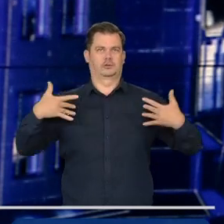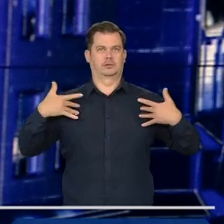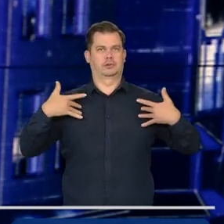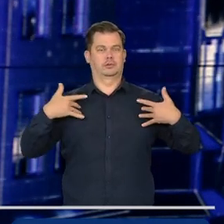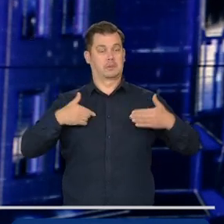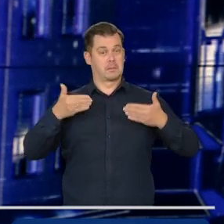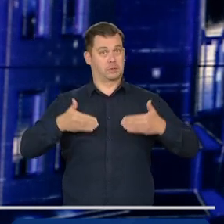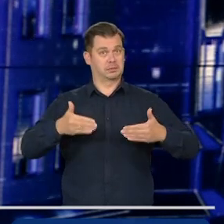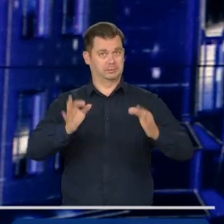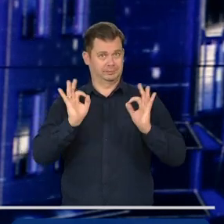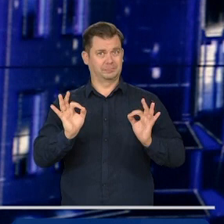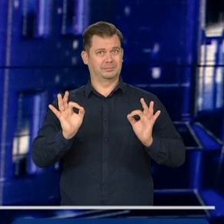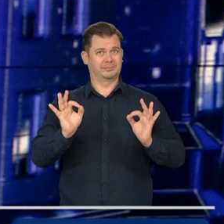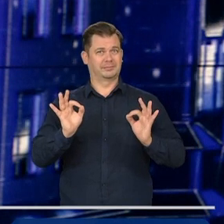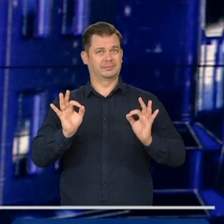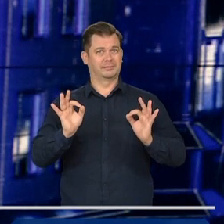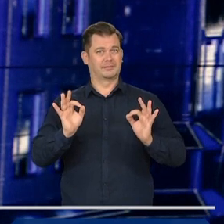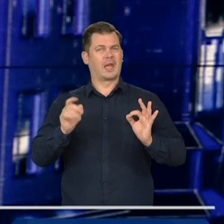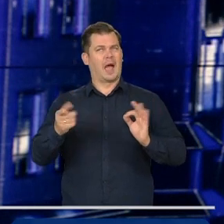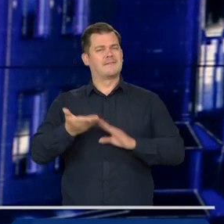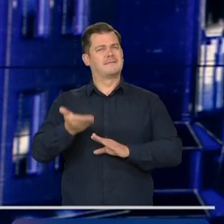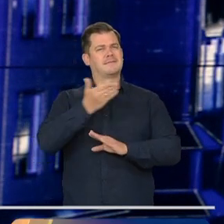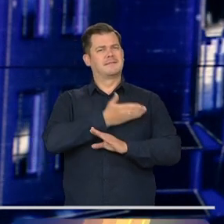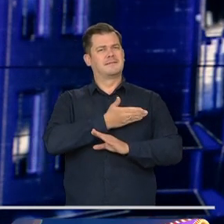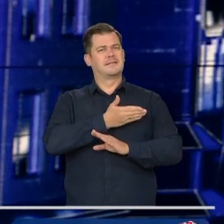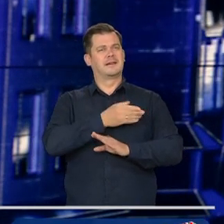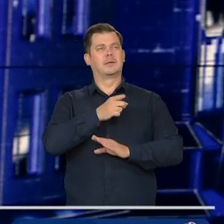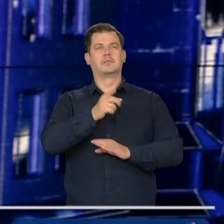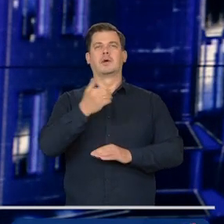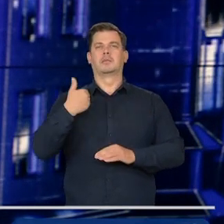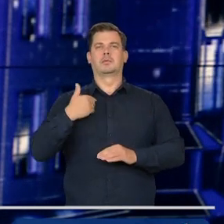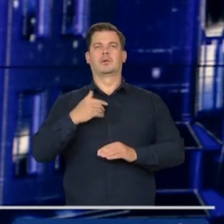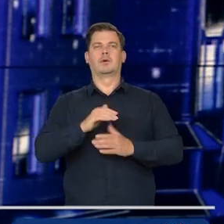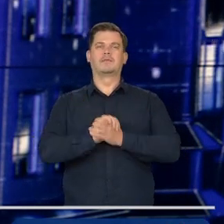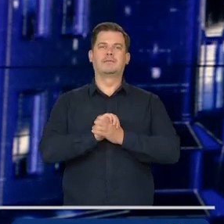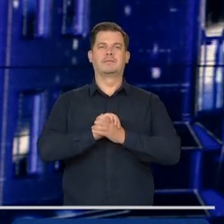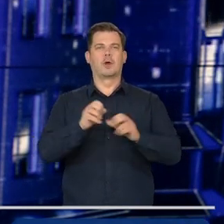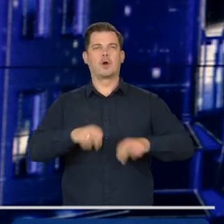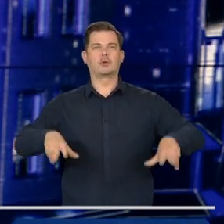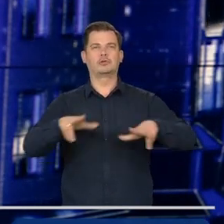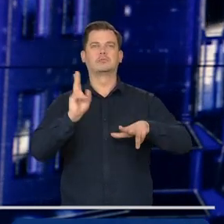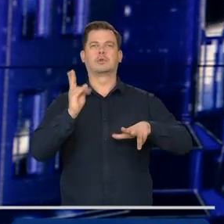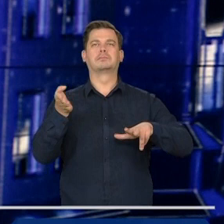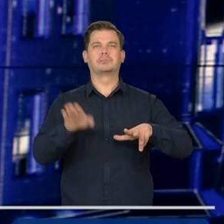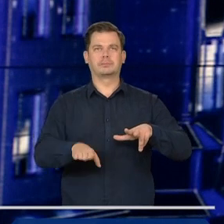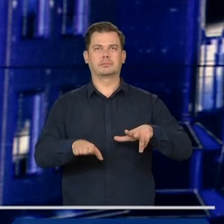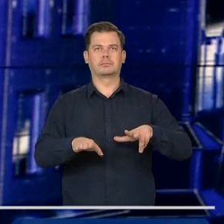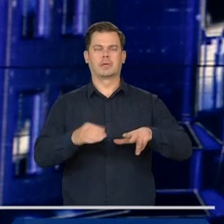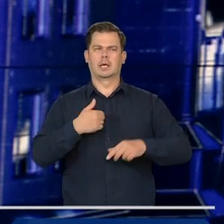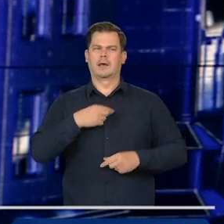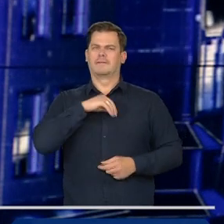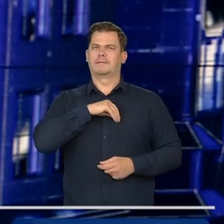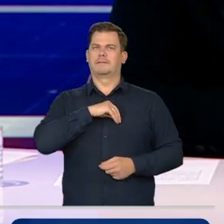postępuję, ale też myślę, że sięgając pamięcią do tych naszych bliskich, którzy odeszli, to też w naszym sercu rodzi się